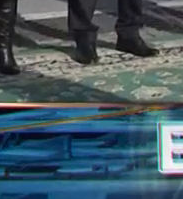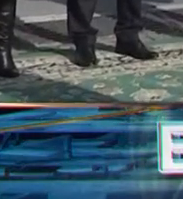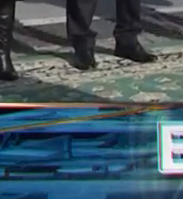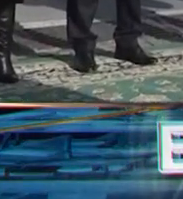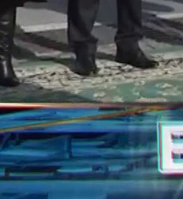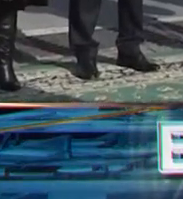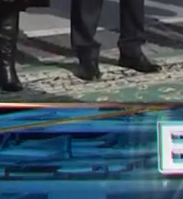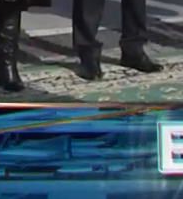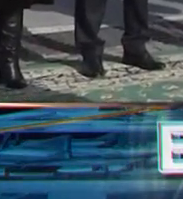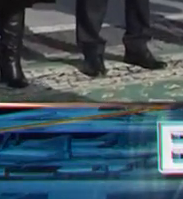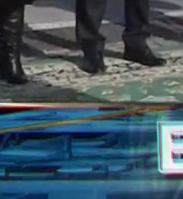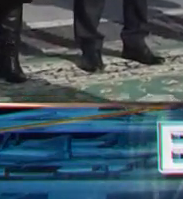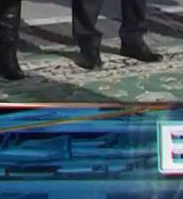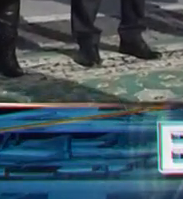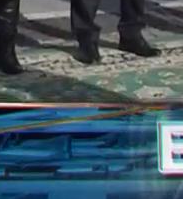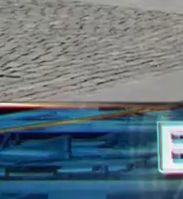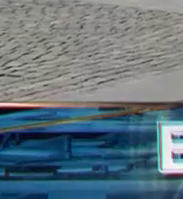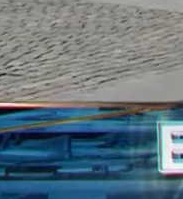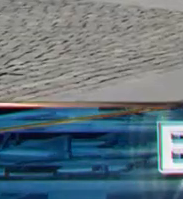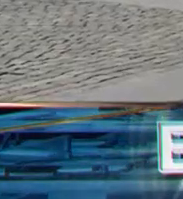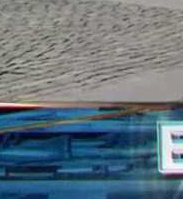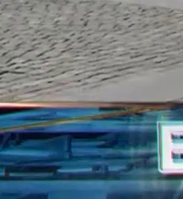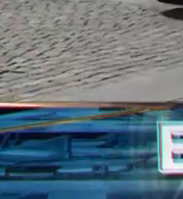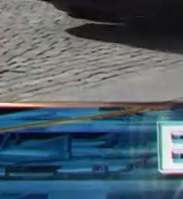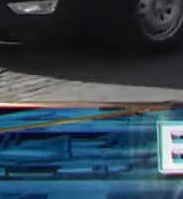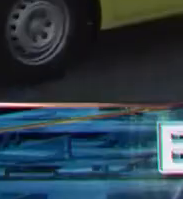денсаулық сақтау ұйымдарына облыс әкімі табыстады.